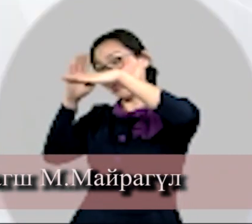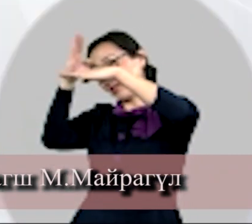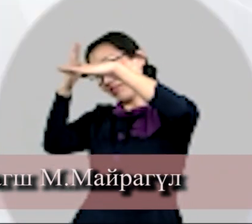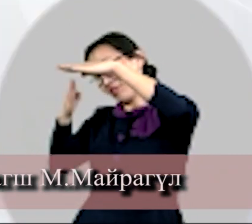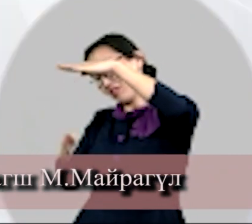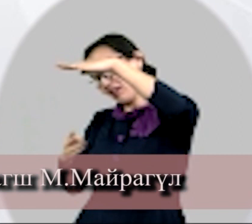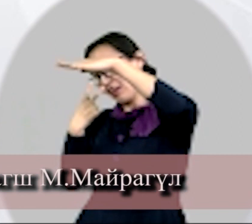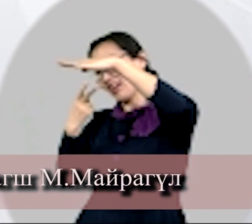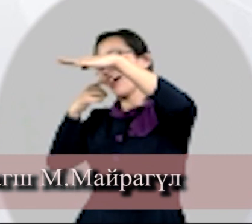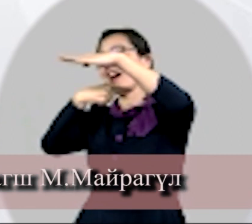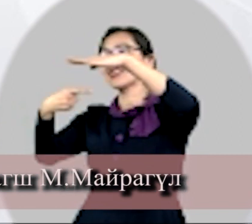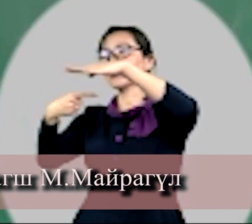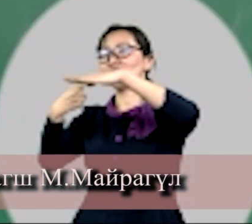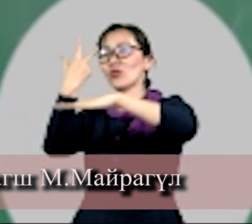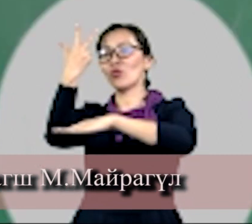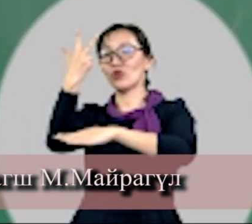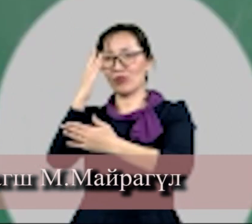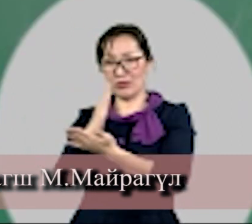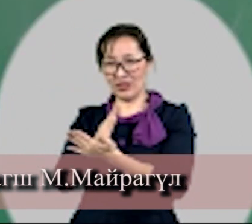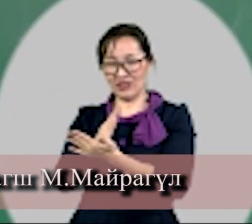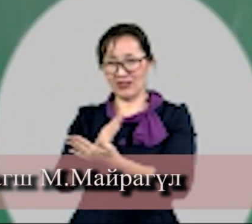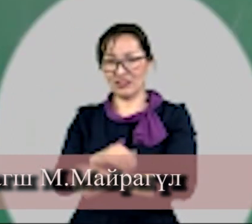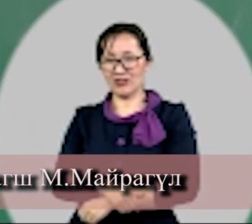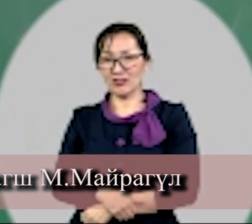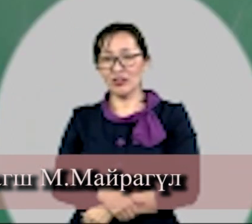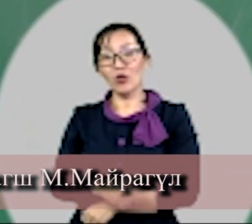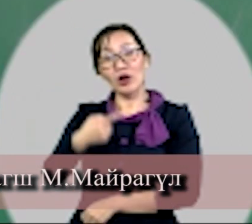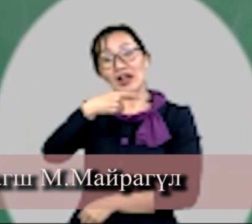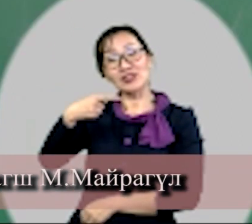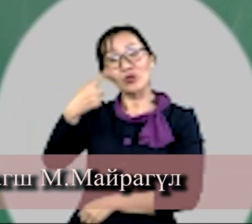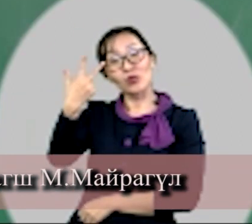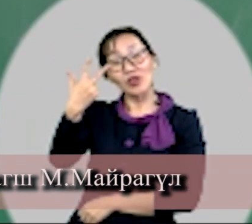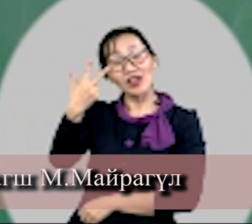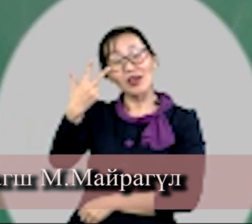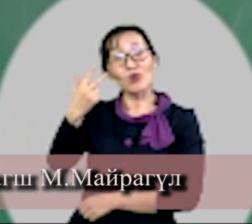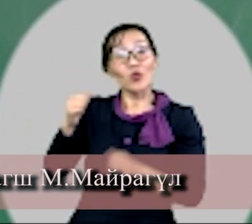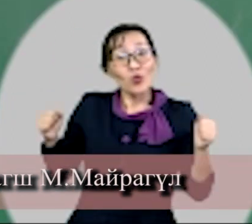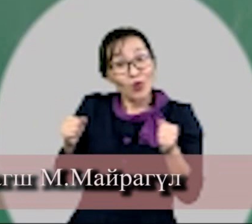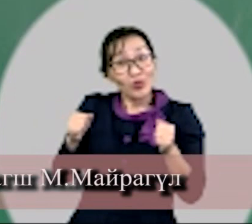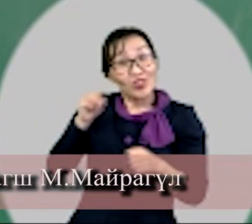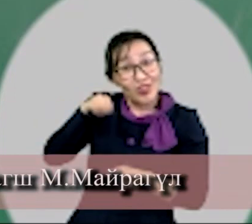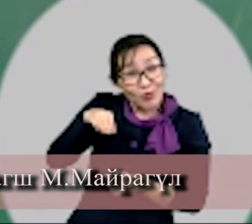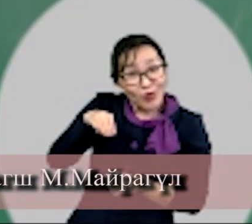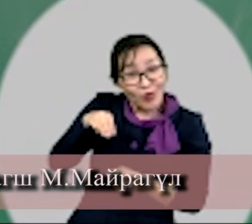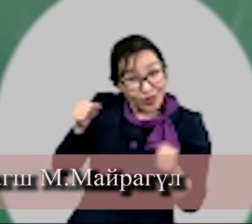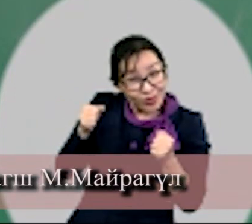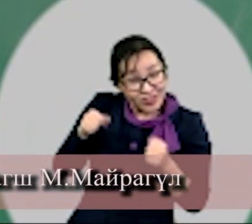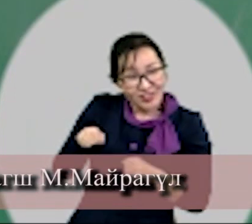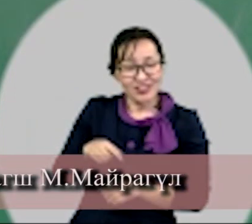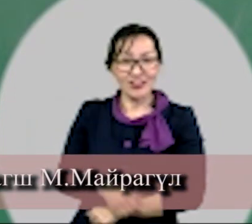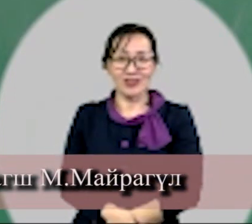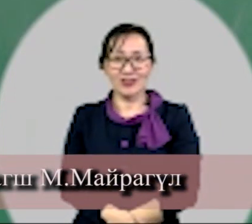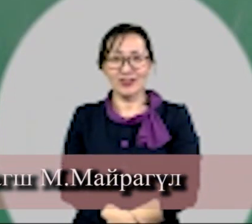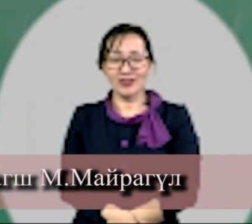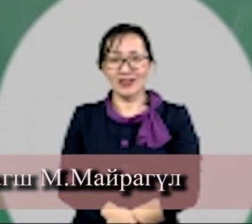Термометрдің көрсеткіші алу 3-ті көрсетіп тұр екен. Бұл 3 градус суық деген сөз. Рас